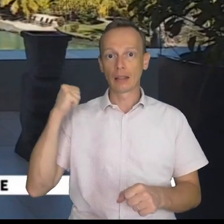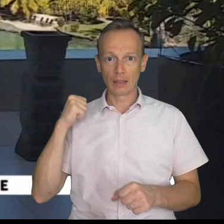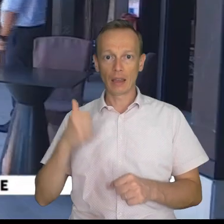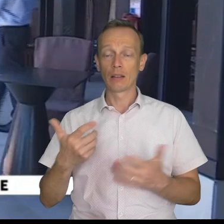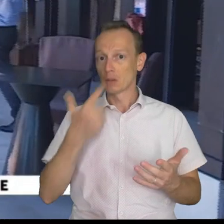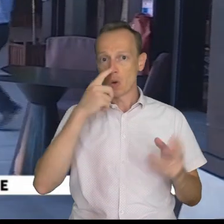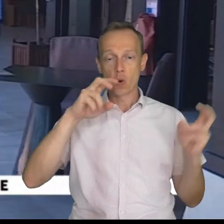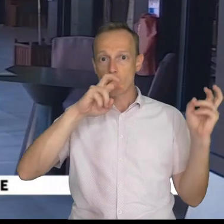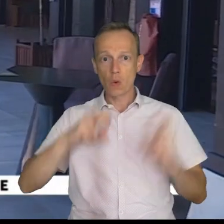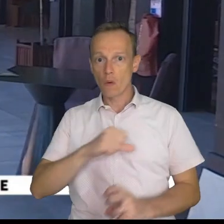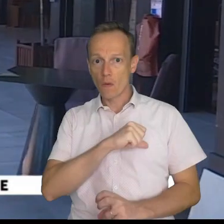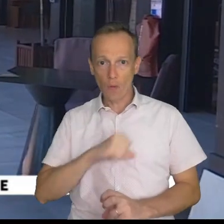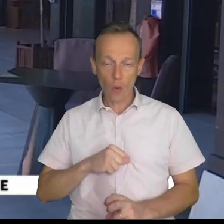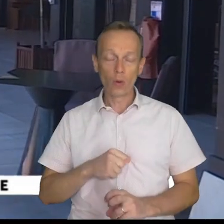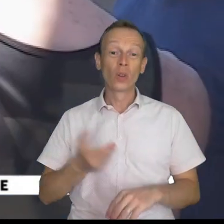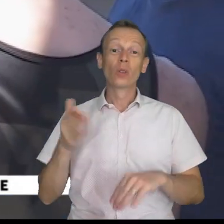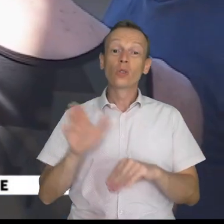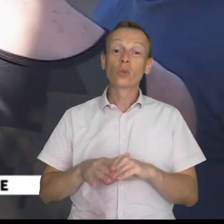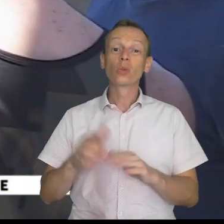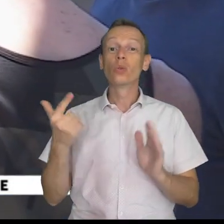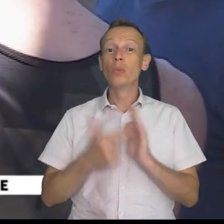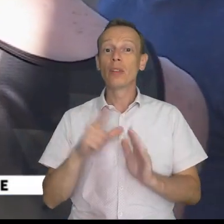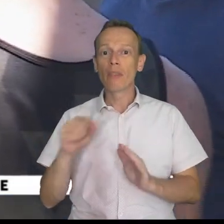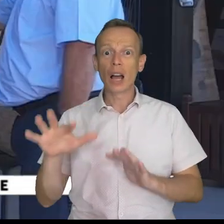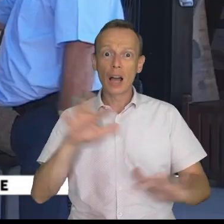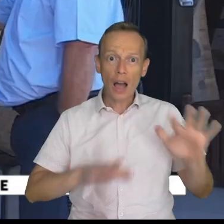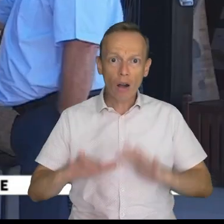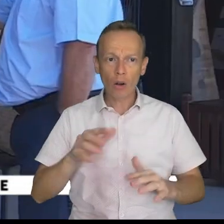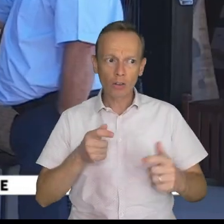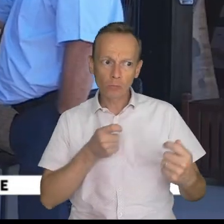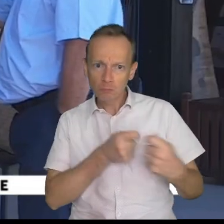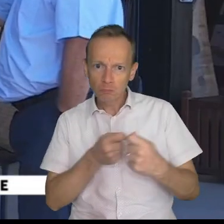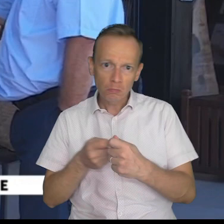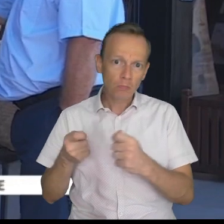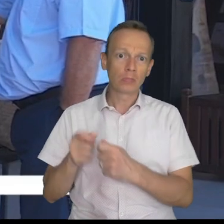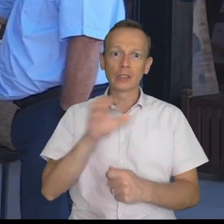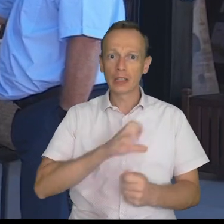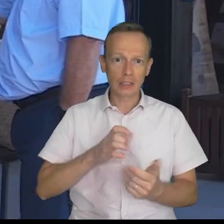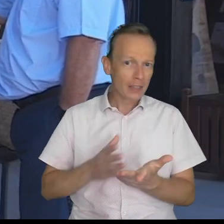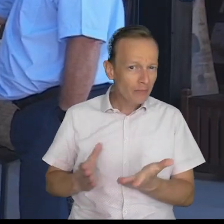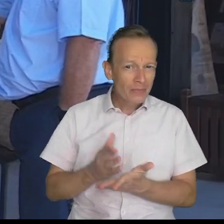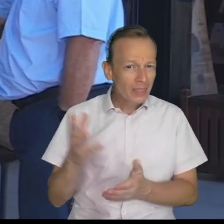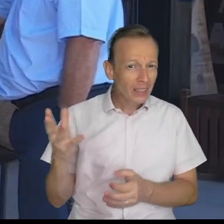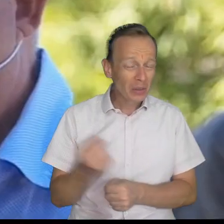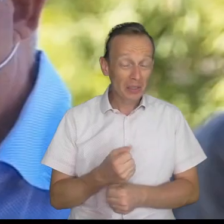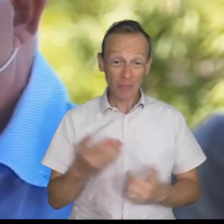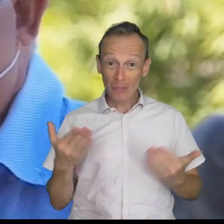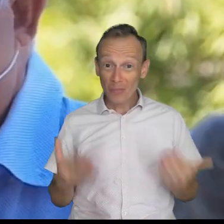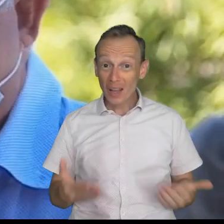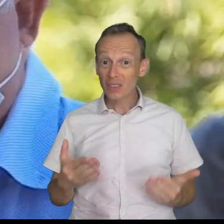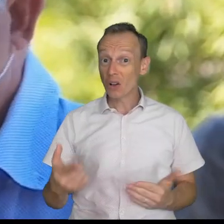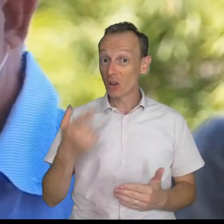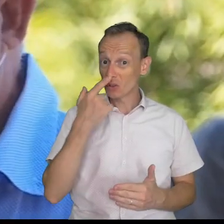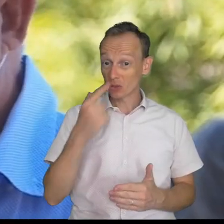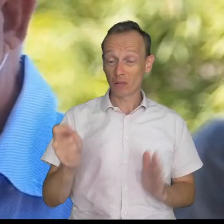vertigineuse, mais les adaptations de 2020 face à la crise Covid-19 ont permis de l'amortir. Mais désormais, avec l